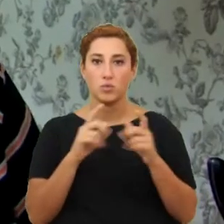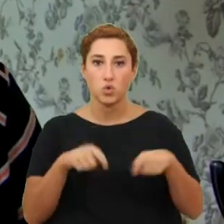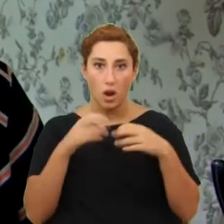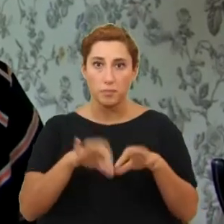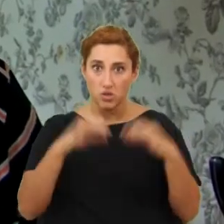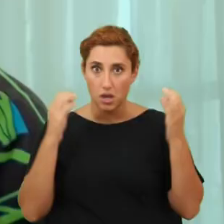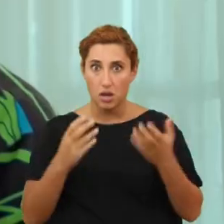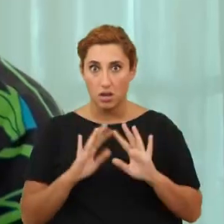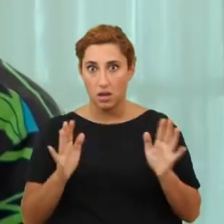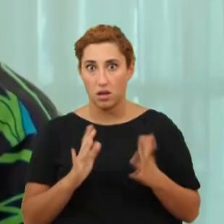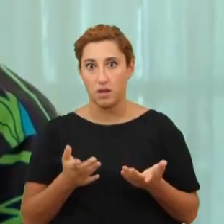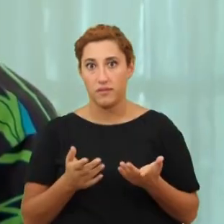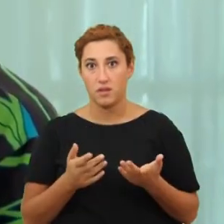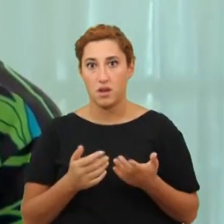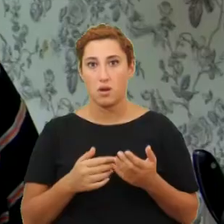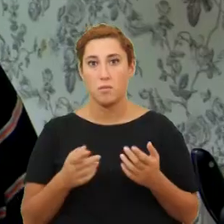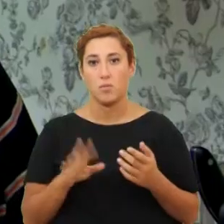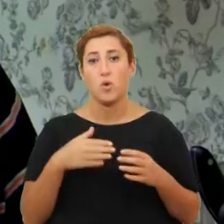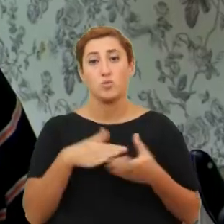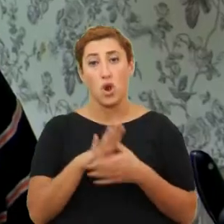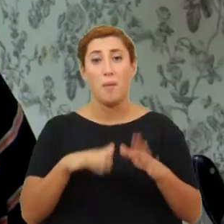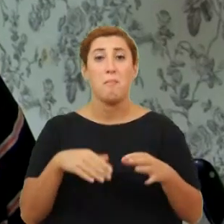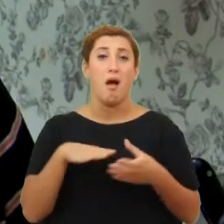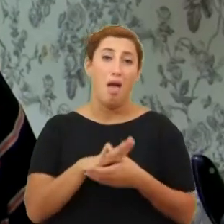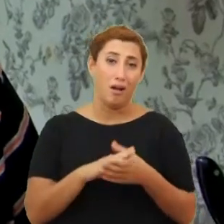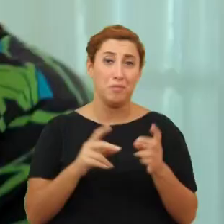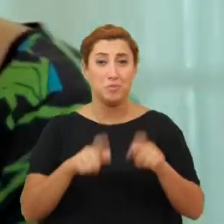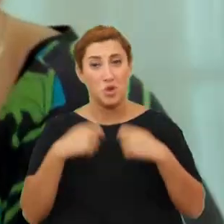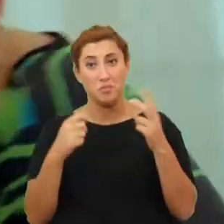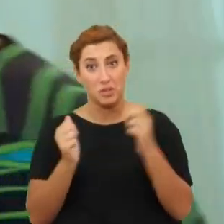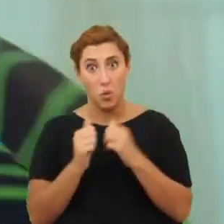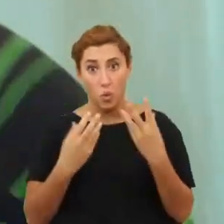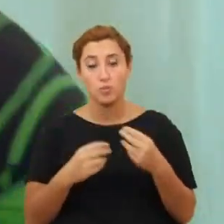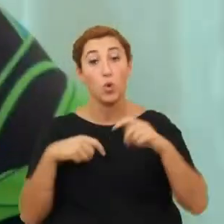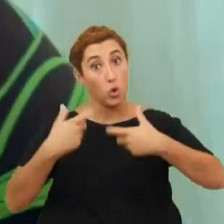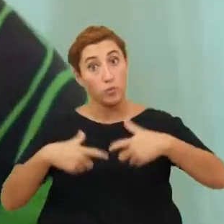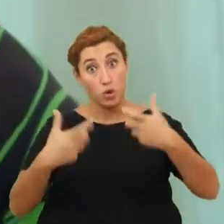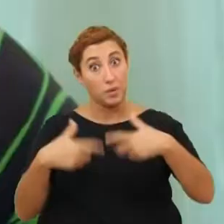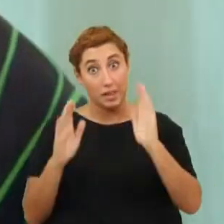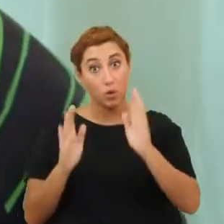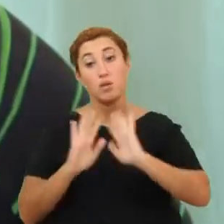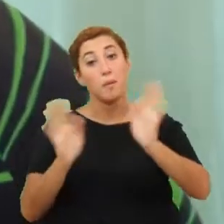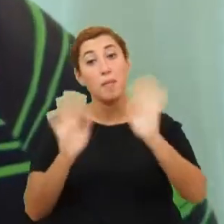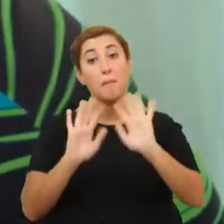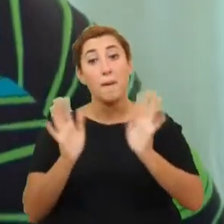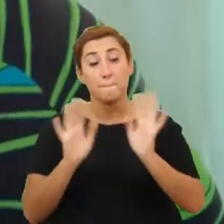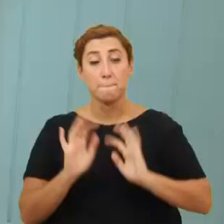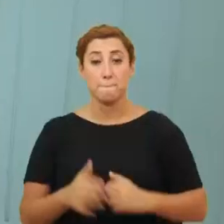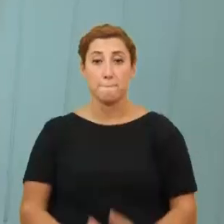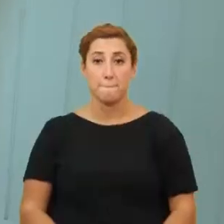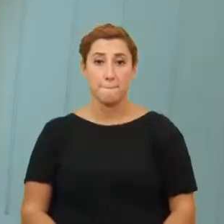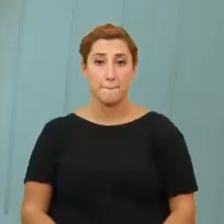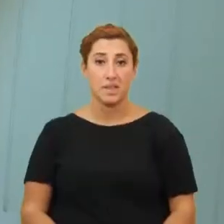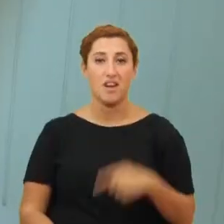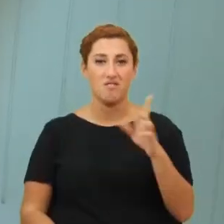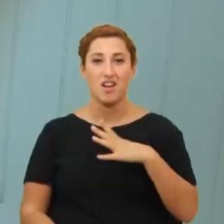Çoraptan çıkardın ya insan aptal olması lazım. Hem çorap hem ayakkabıya para konur mu? Döküyorum gidiyor gidiyor tamam, gidiyor, gidiyor gidiyor gidiyor. Tamam tamam tamam. Bak bir tane var